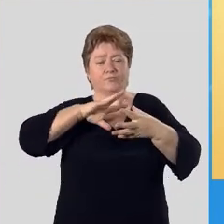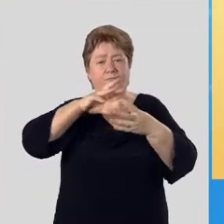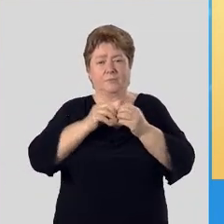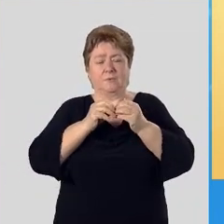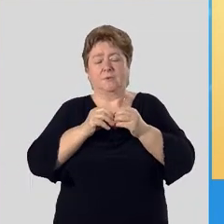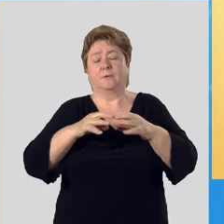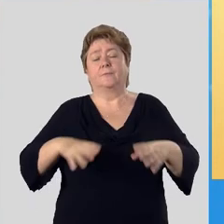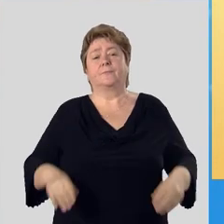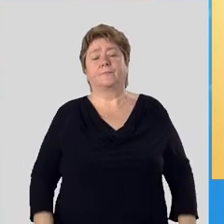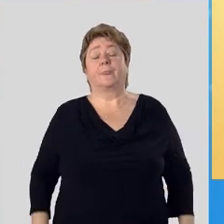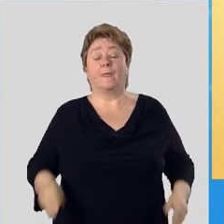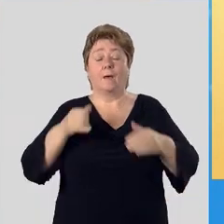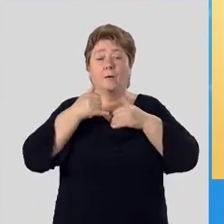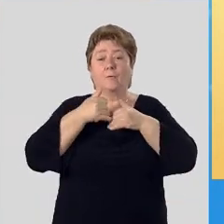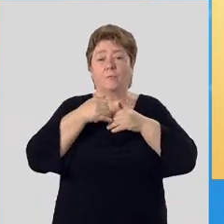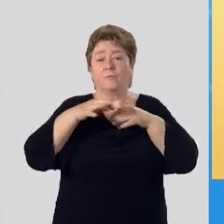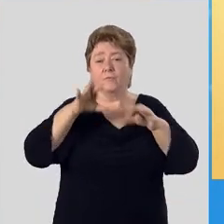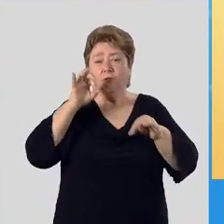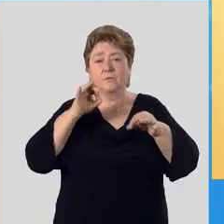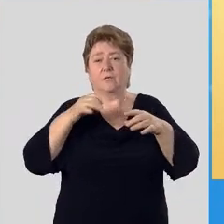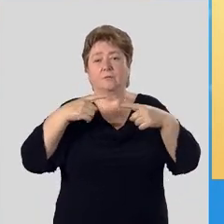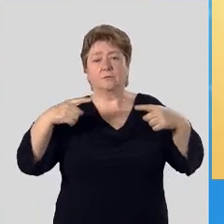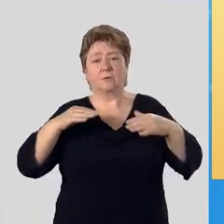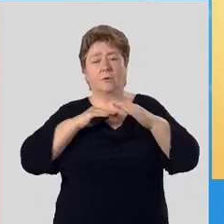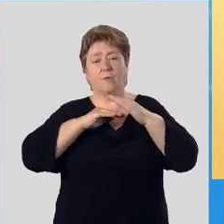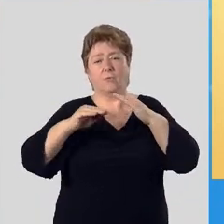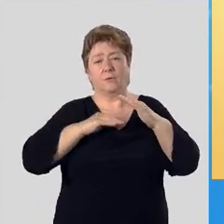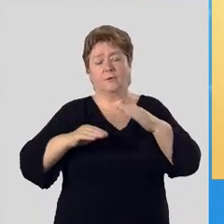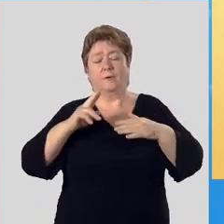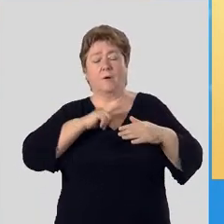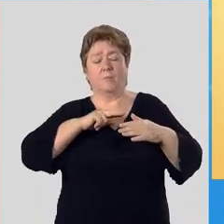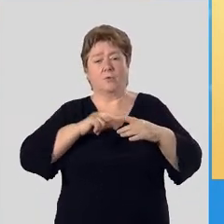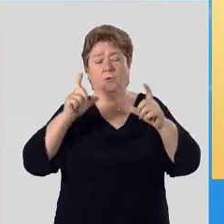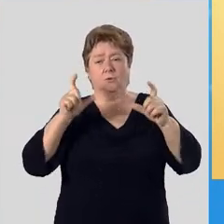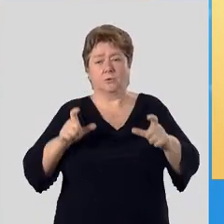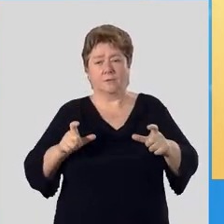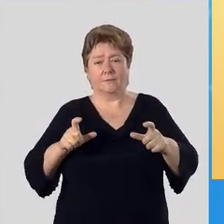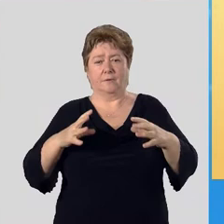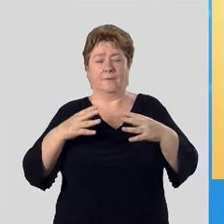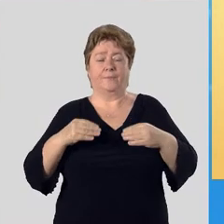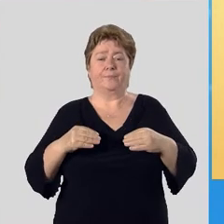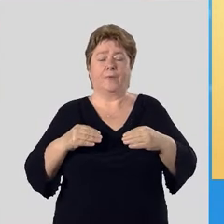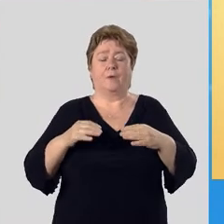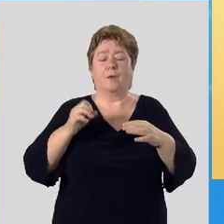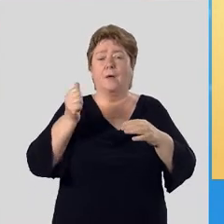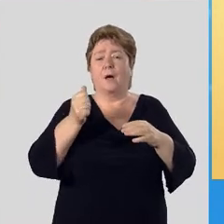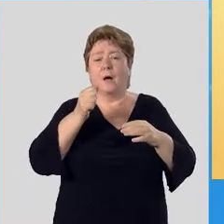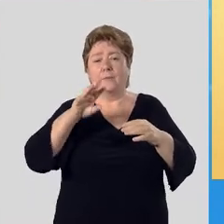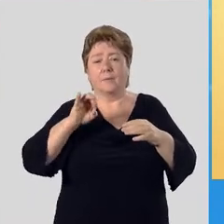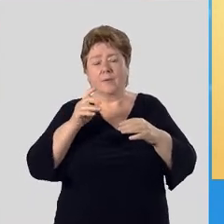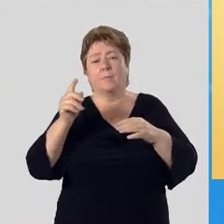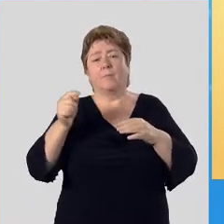целое. Выделяют несколько уровней организации тела человека –